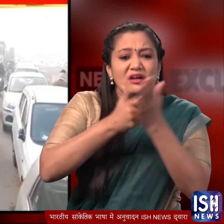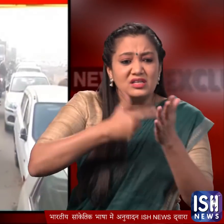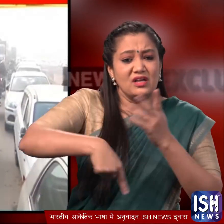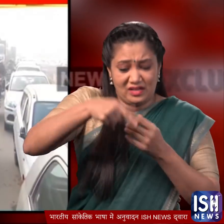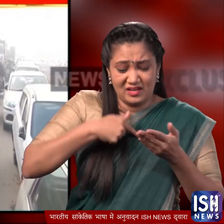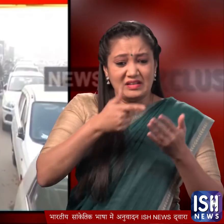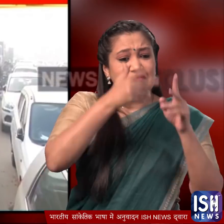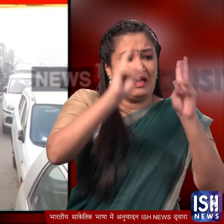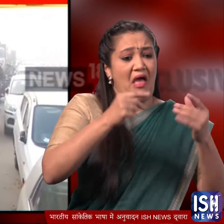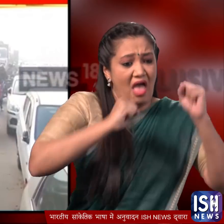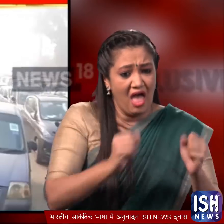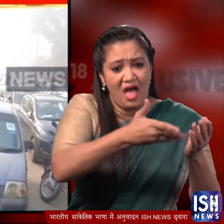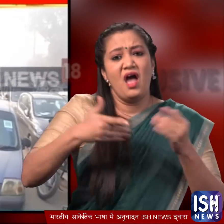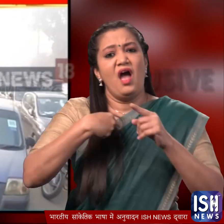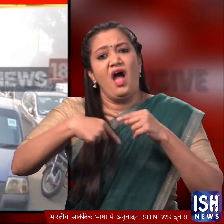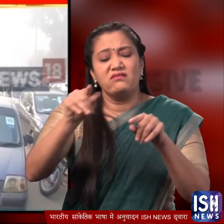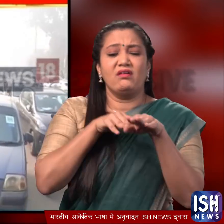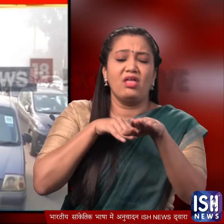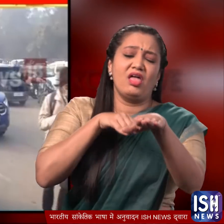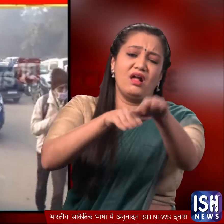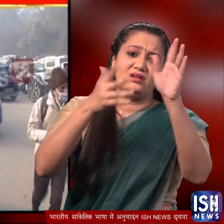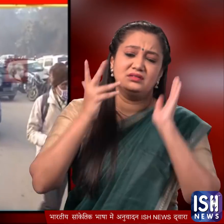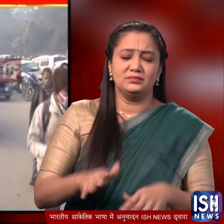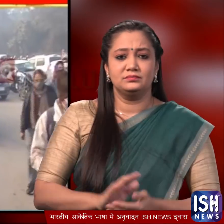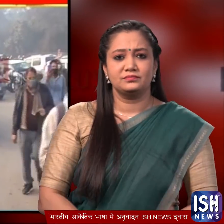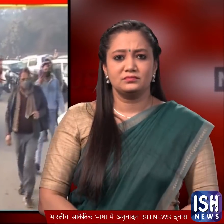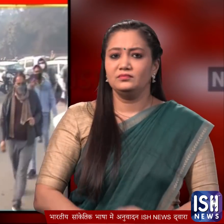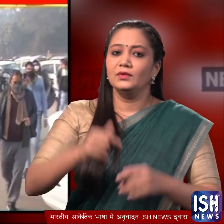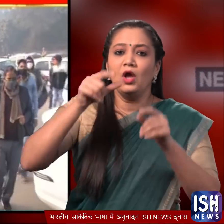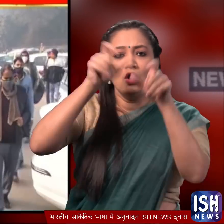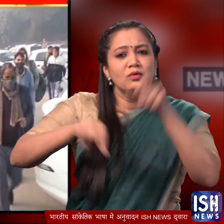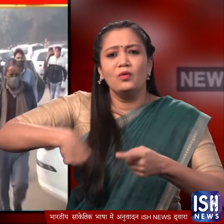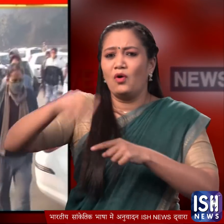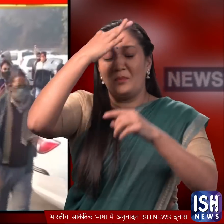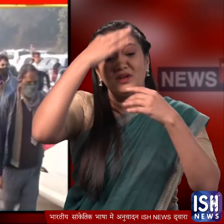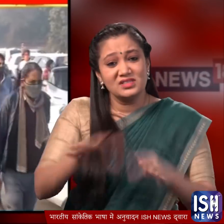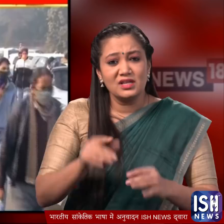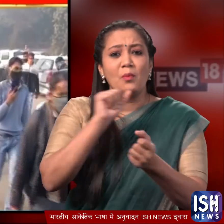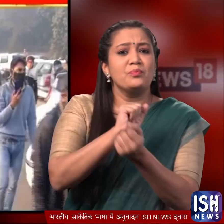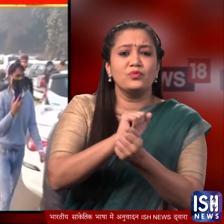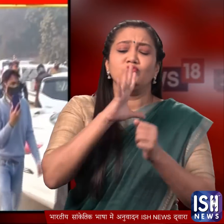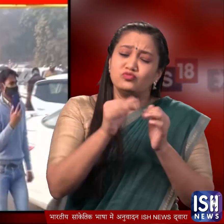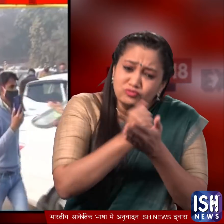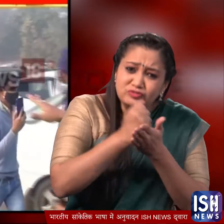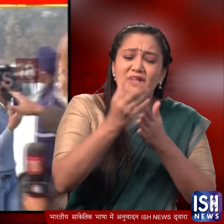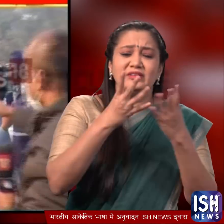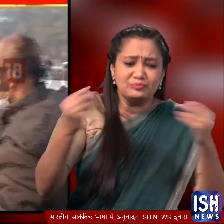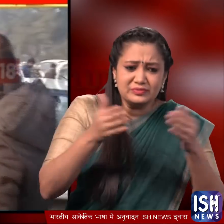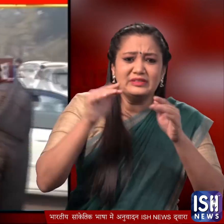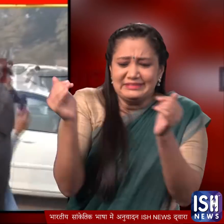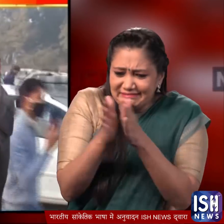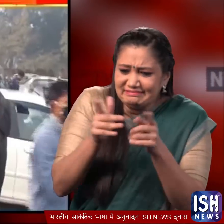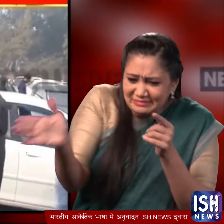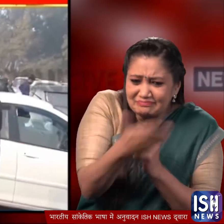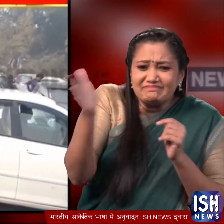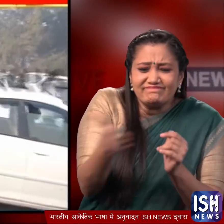वजह से वो रोजाना ही सड़कों पर जाम का सामना करते हैं। लोग जो हैं काफी परेशान हैं। पुलिस हालांकि यहाँ पे लगातार कोशिश कर रही कि गाड़ियों